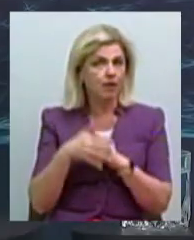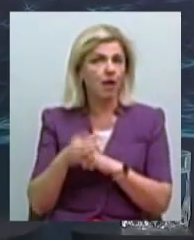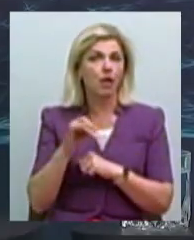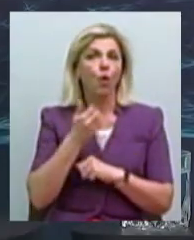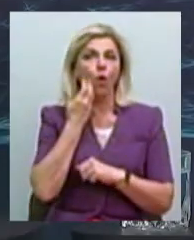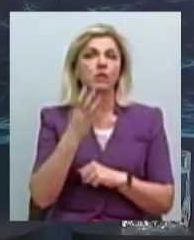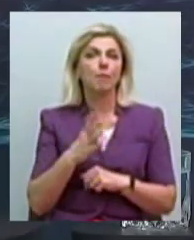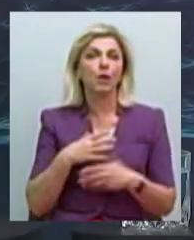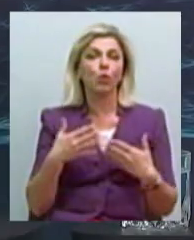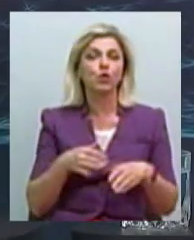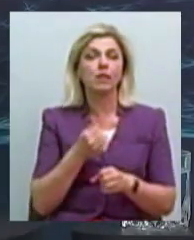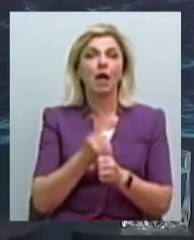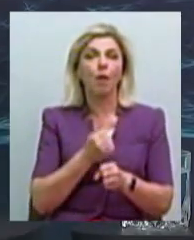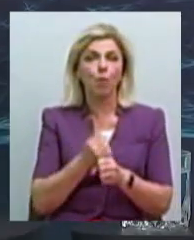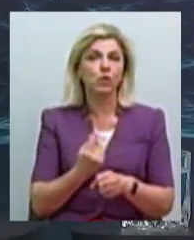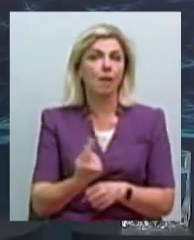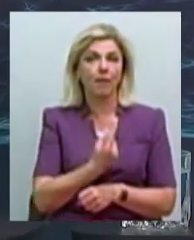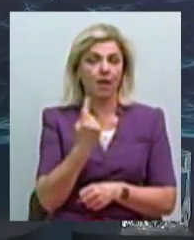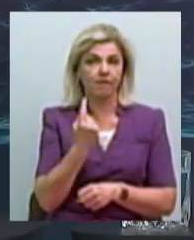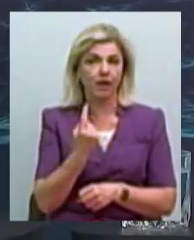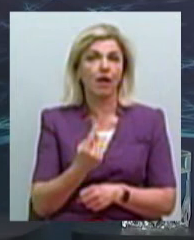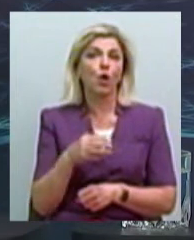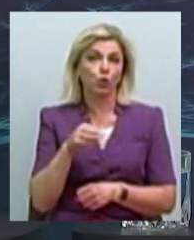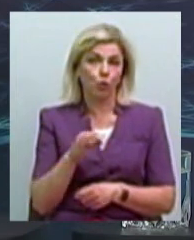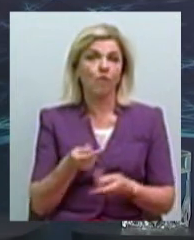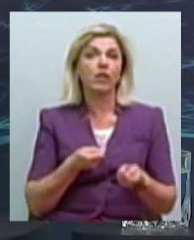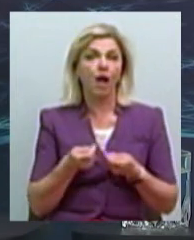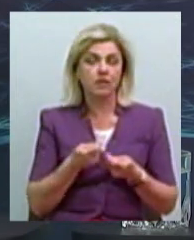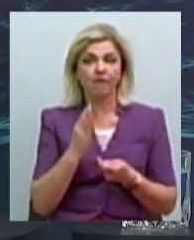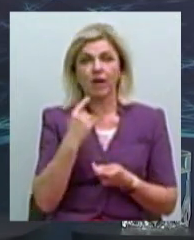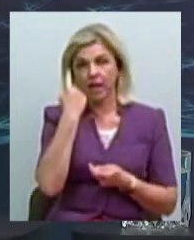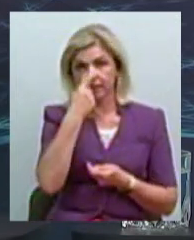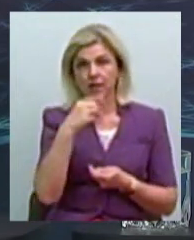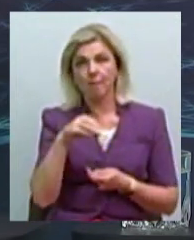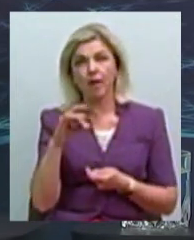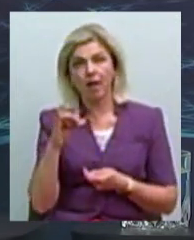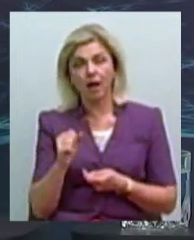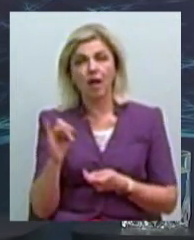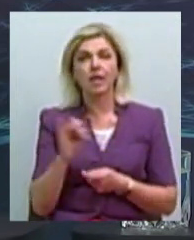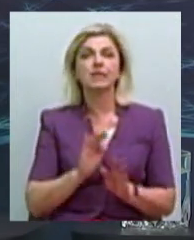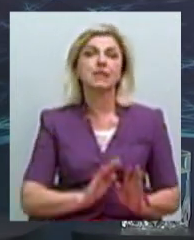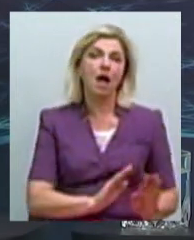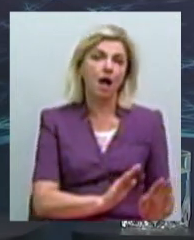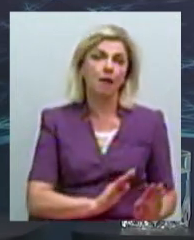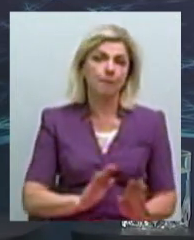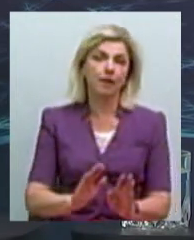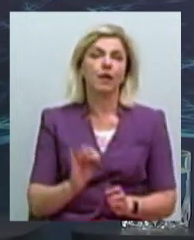були якісь наработки перші, то влада в лице там, мера і профільних, і замів, і...